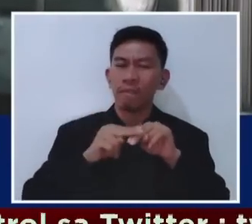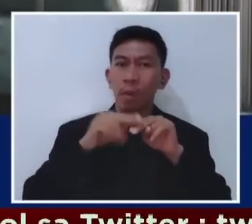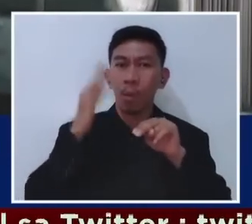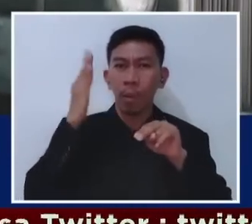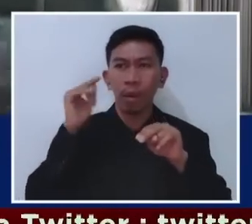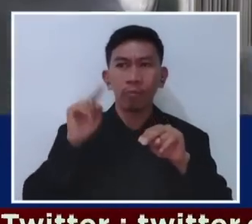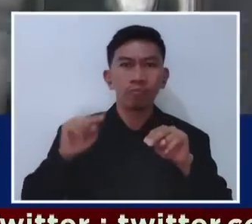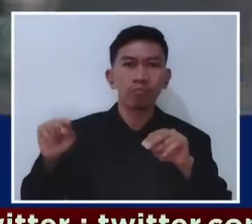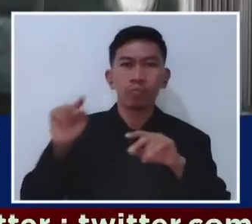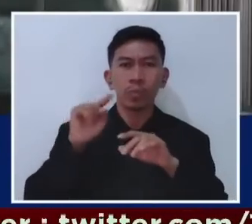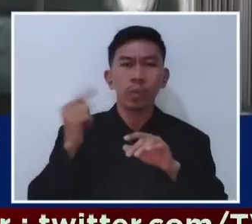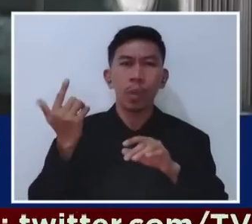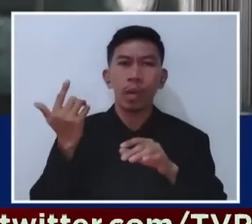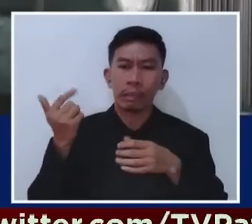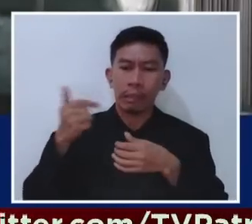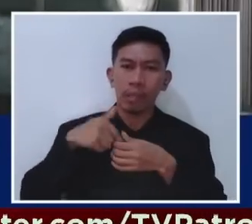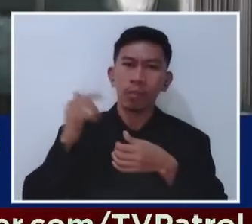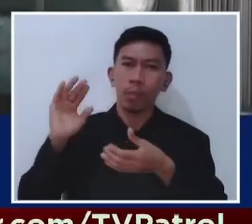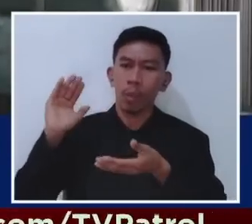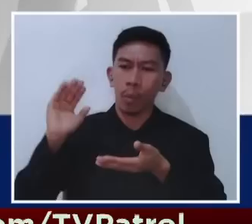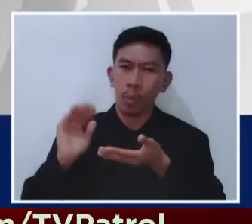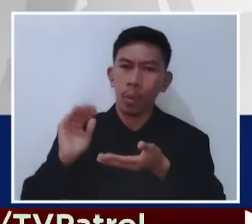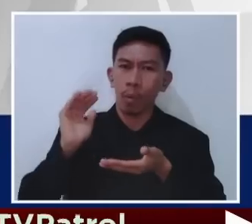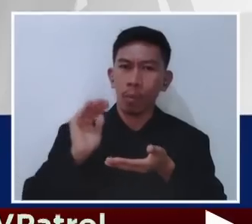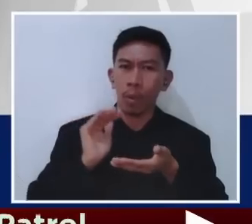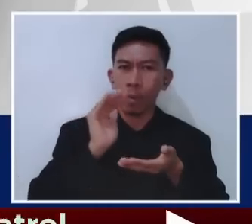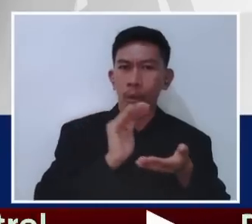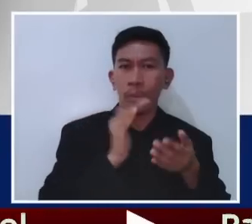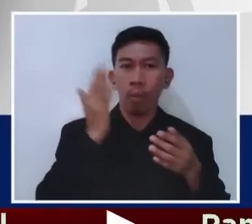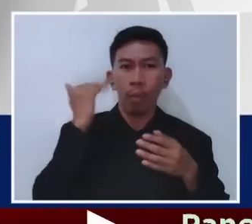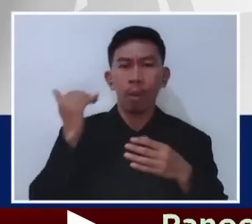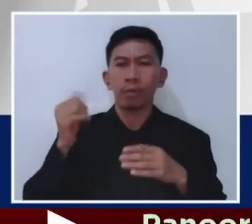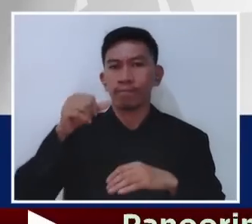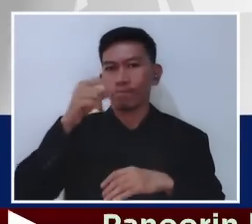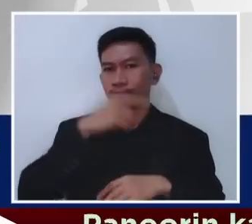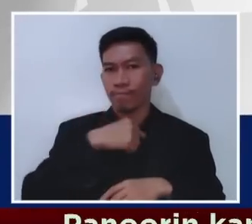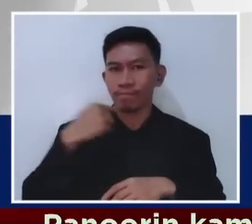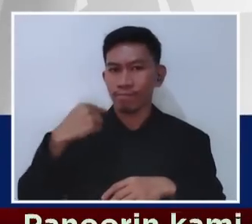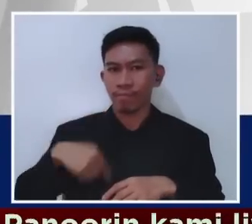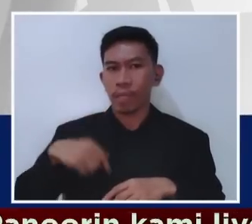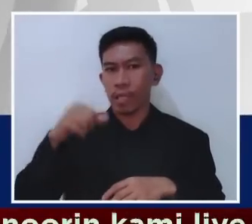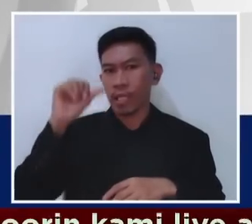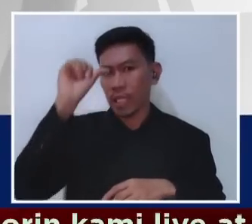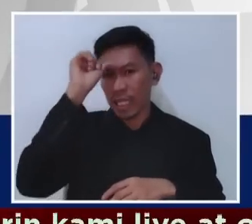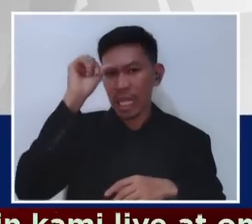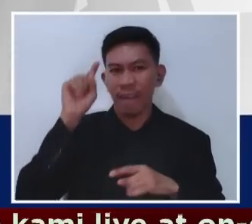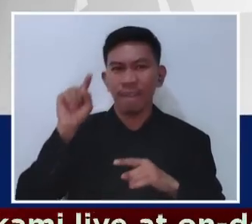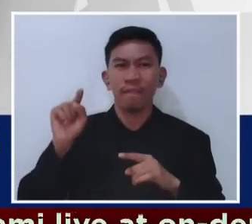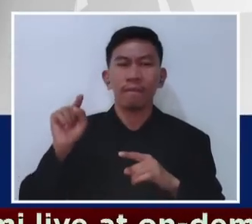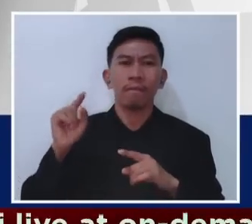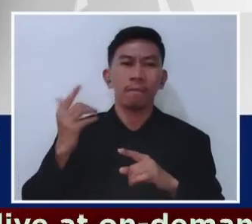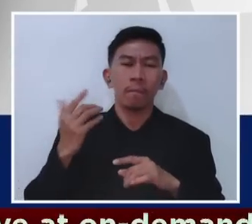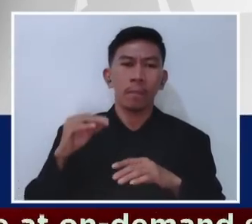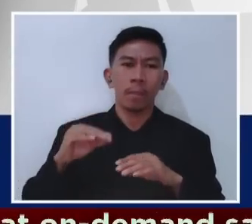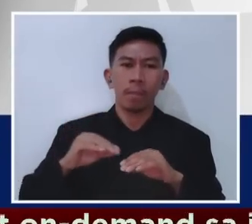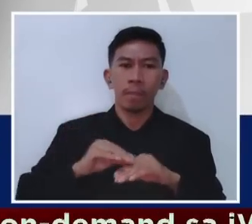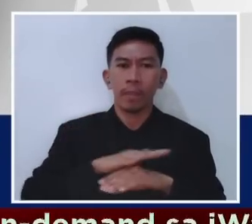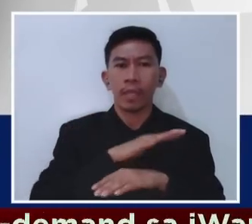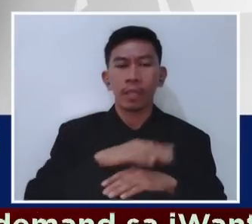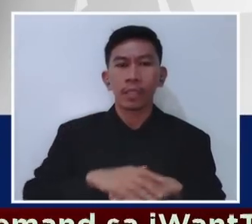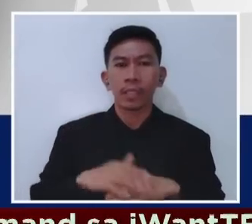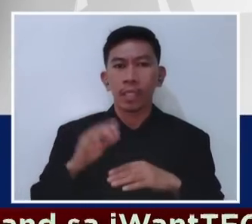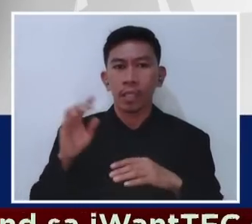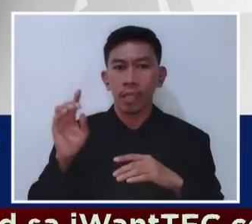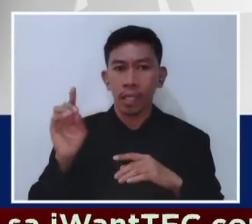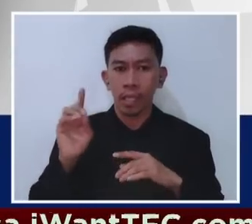ng ekonomiya ng China at India. Mahigit piso na ang itinaas sa presyo ng imported diesel at kerosene sa